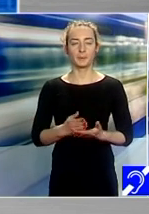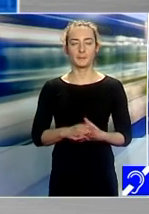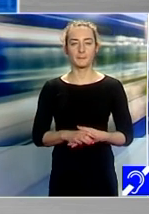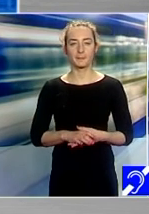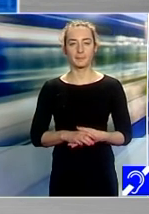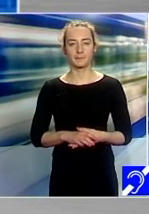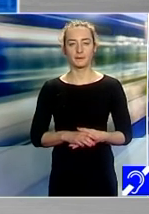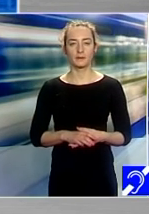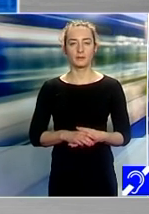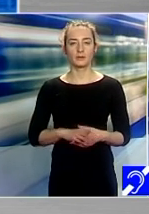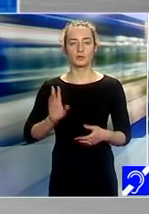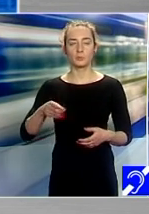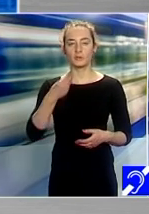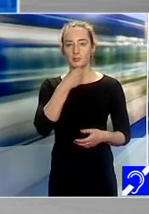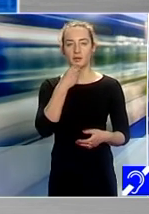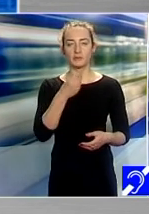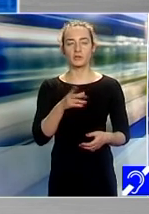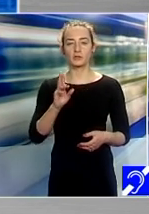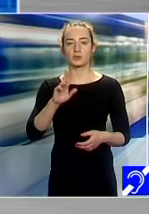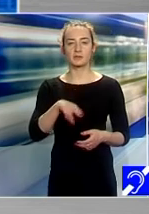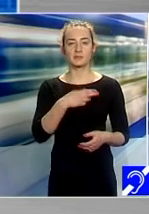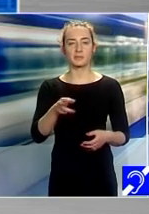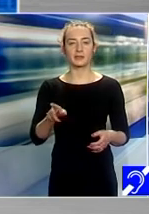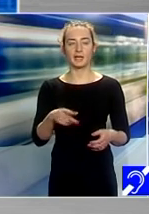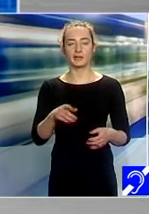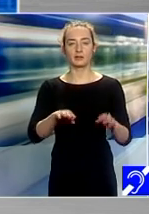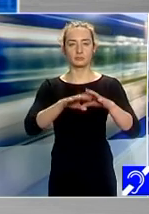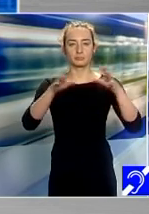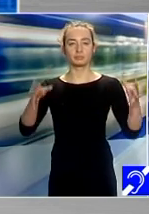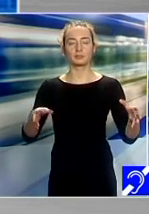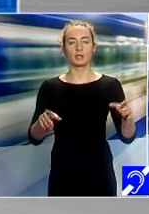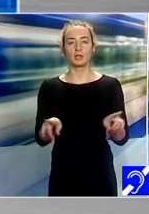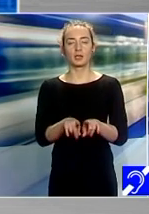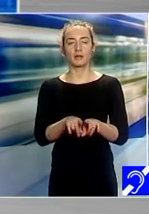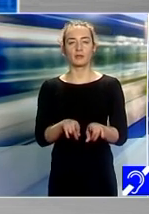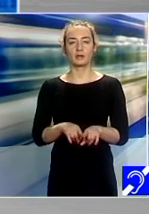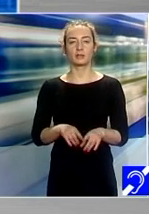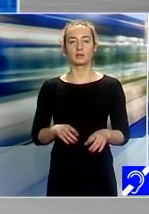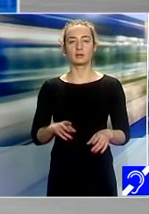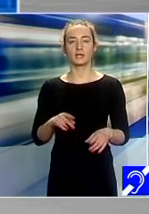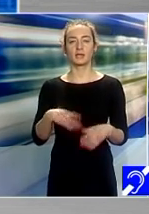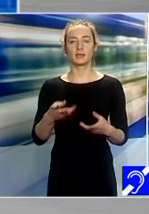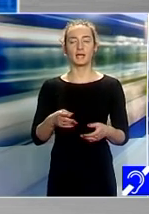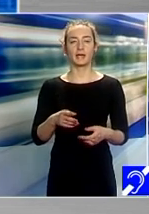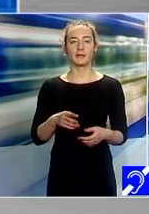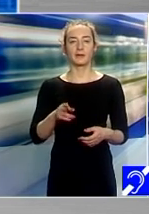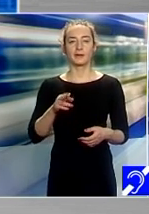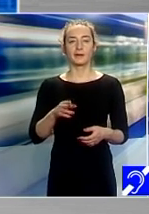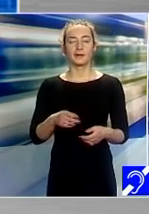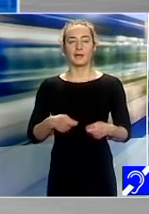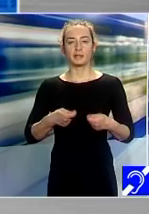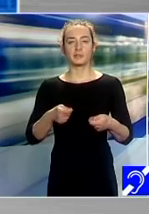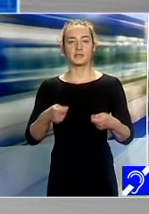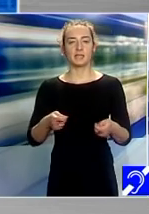că pacientul poate beneficia și în ambulator. Adică, ții pacientul internat și administrezi tratamentul în condiții de internare, cât este